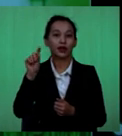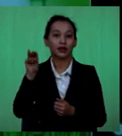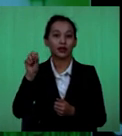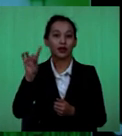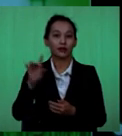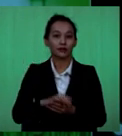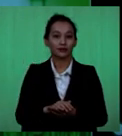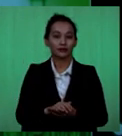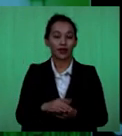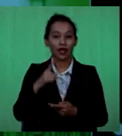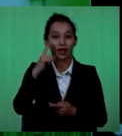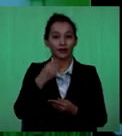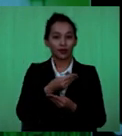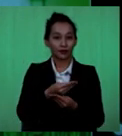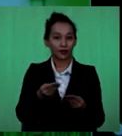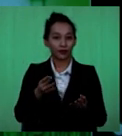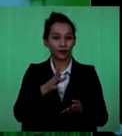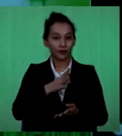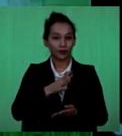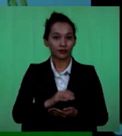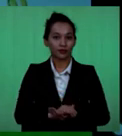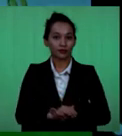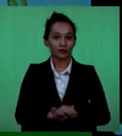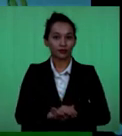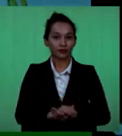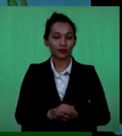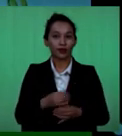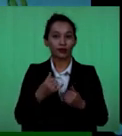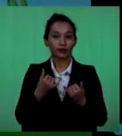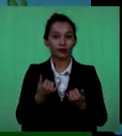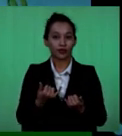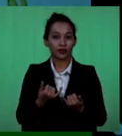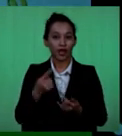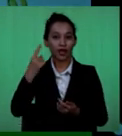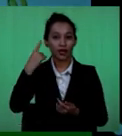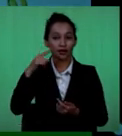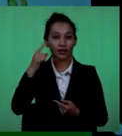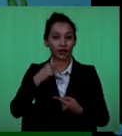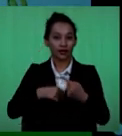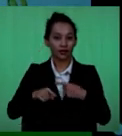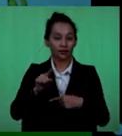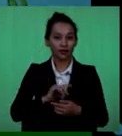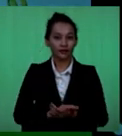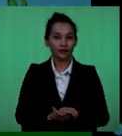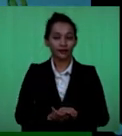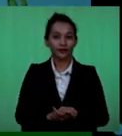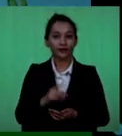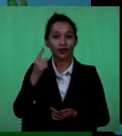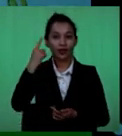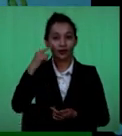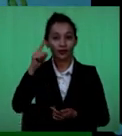haqida ham ma'lumotga ega bo'ldingiz. Ana endi ertakka qaytamiz.